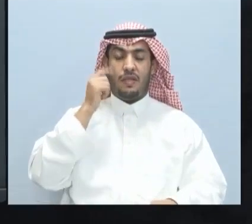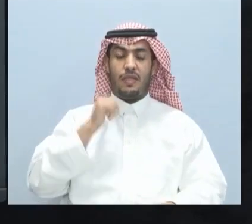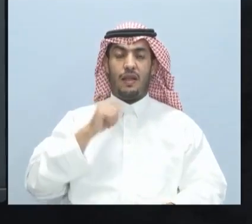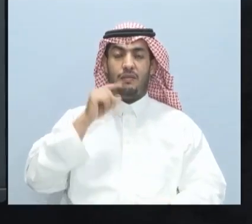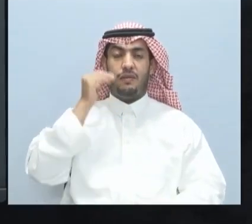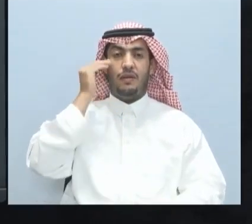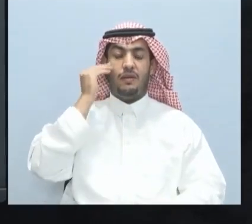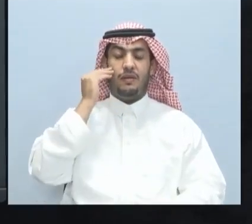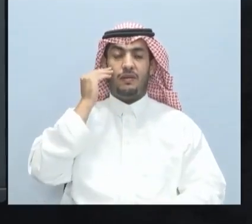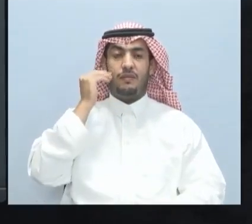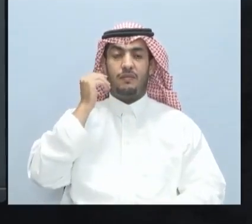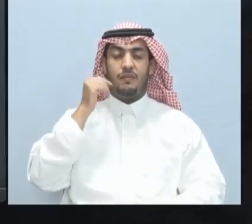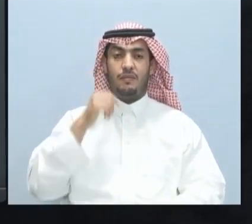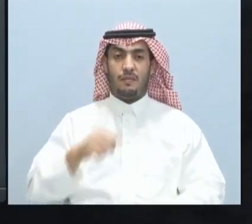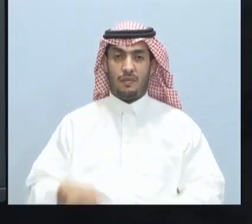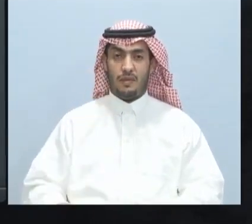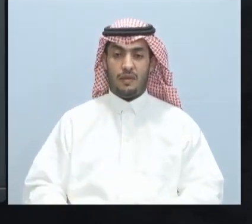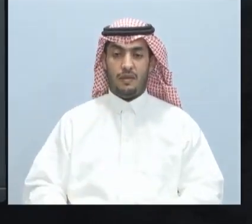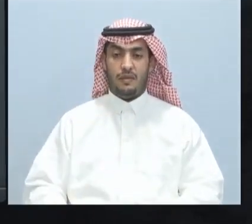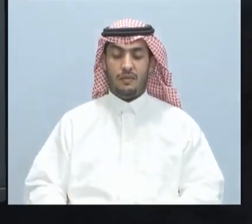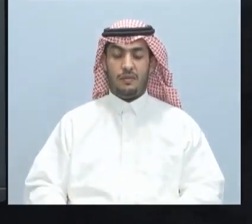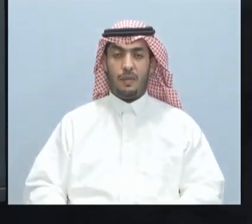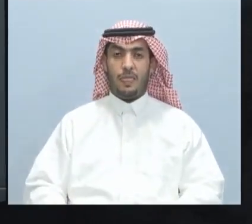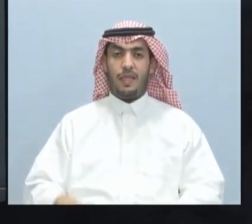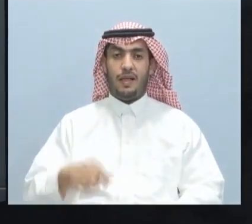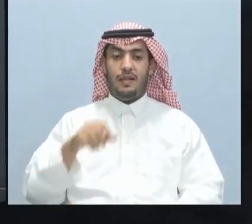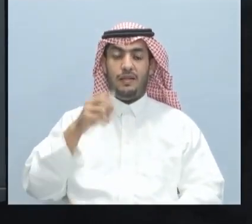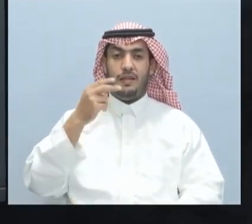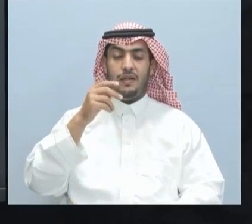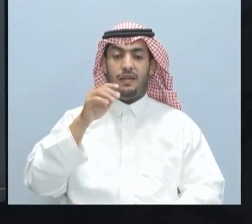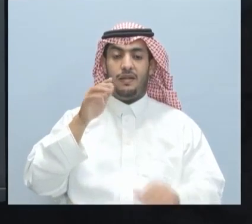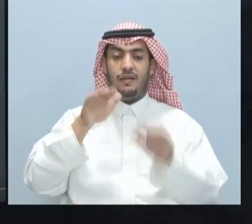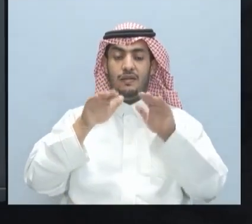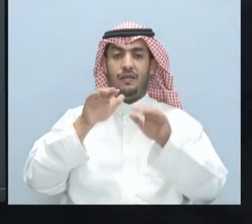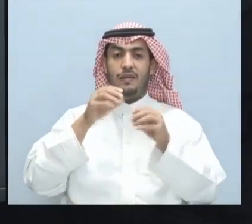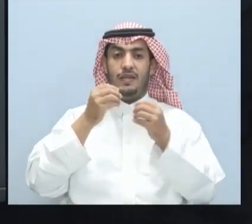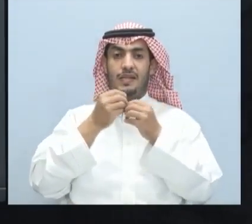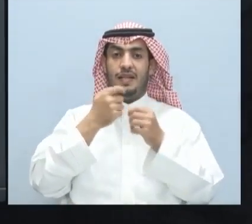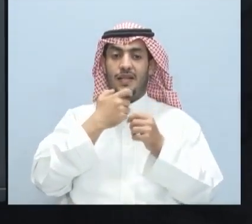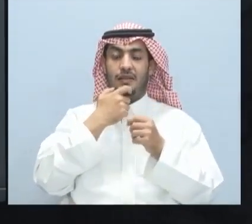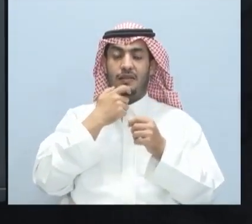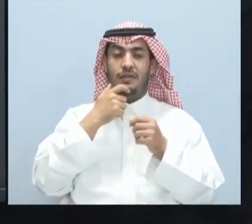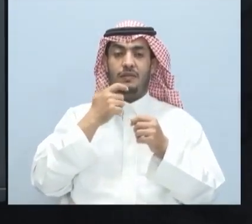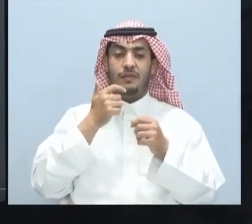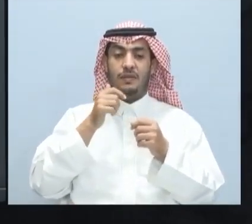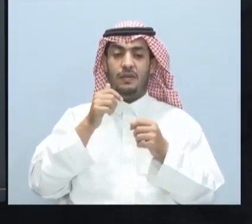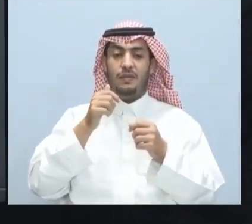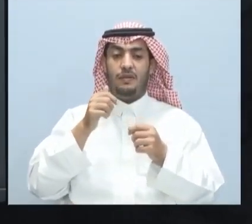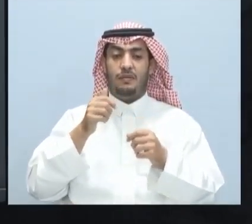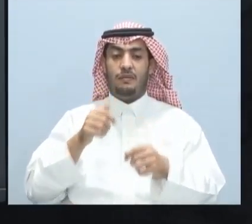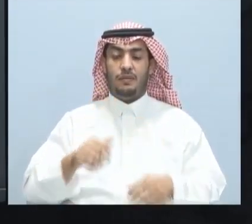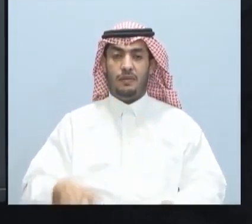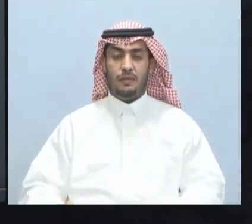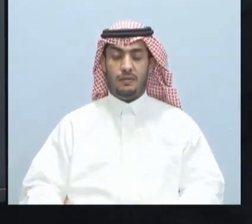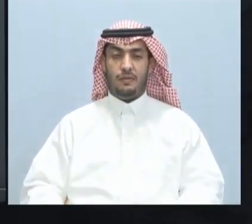والطالبه انك قد تتنبه الان وتقول ان العزم افف ار ساين ثيتا اين ذهبت ساين ثيتا قل لي اين